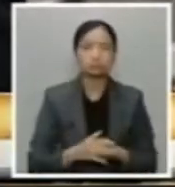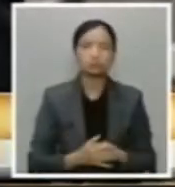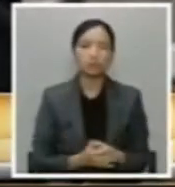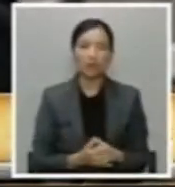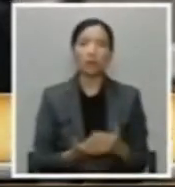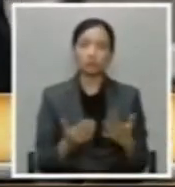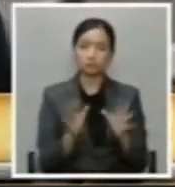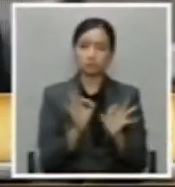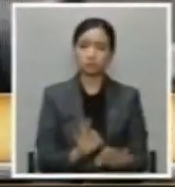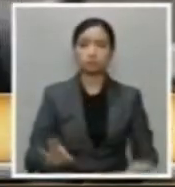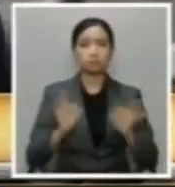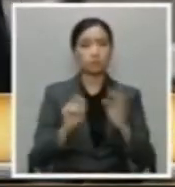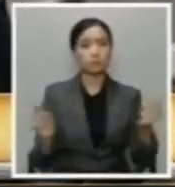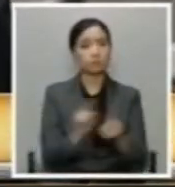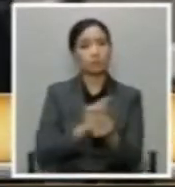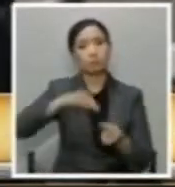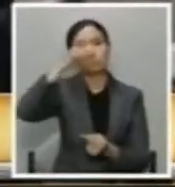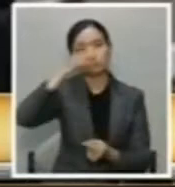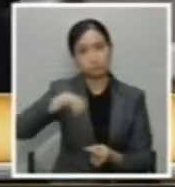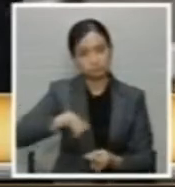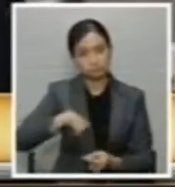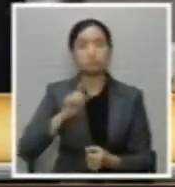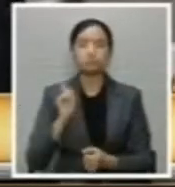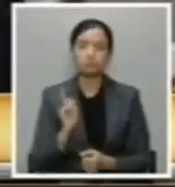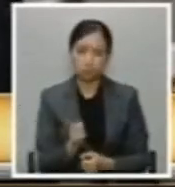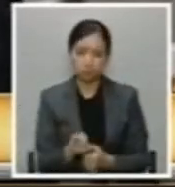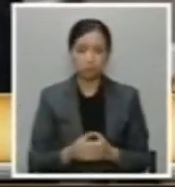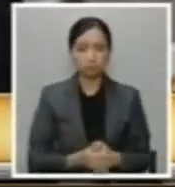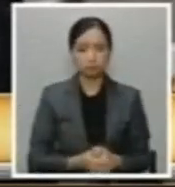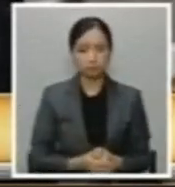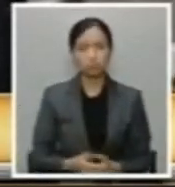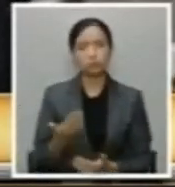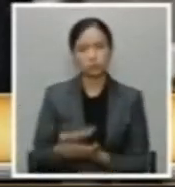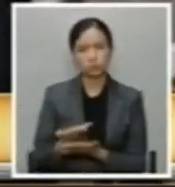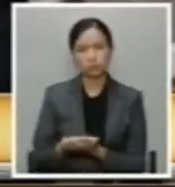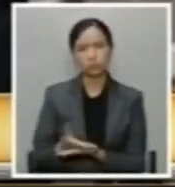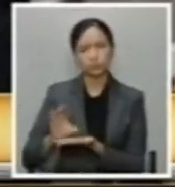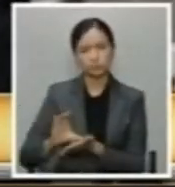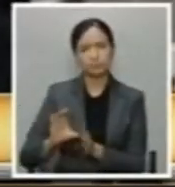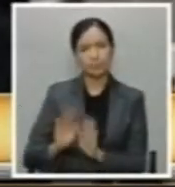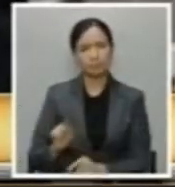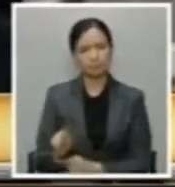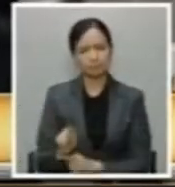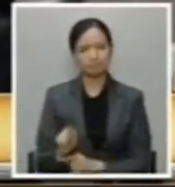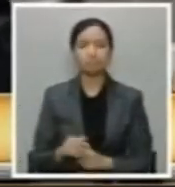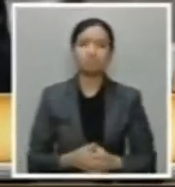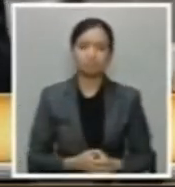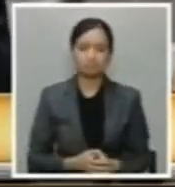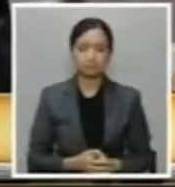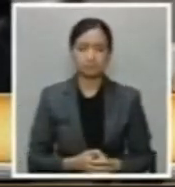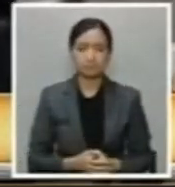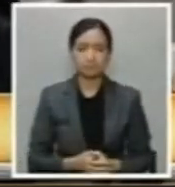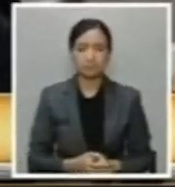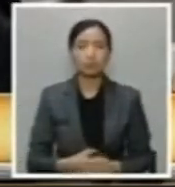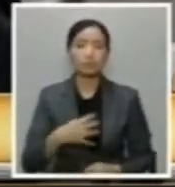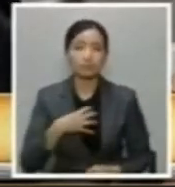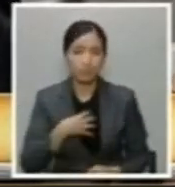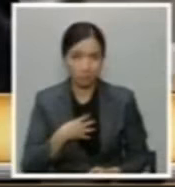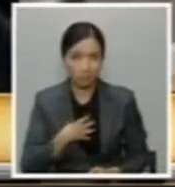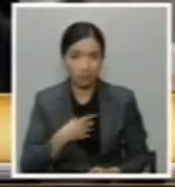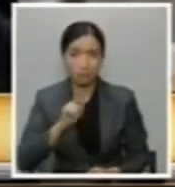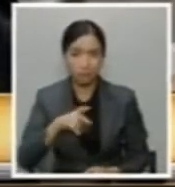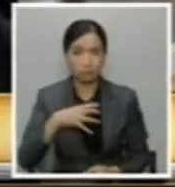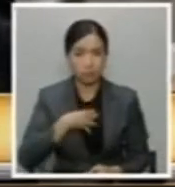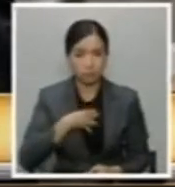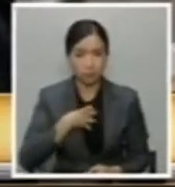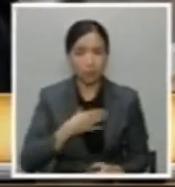เป็นนะครับที่สังคมไทยยังมีความจำเป็นที่ต้องพึ่งพากองทุนลักษณะนี้ถามว่าความต้องการของ